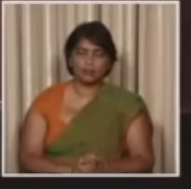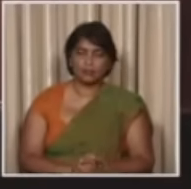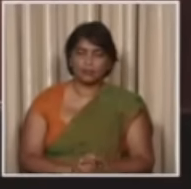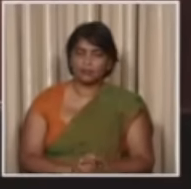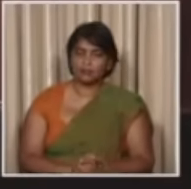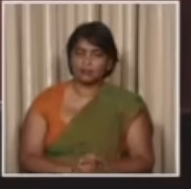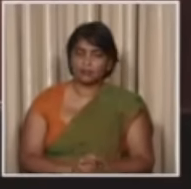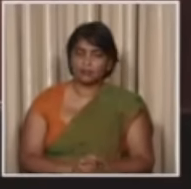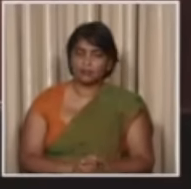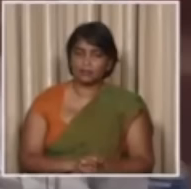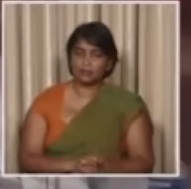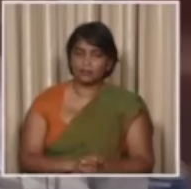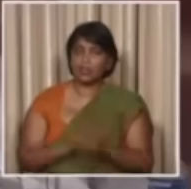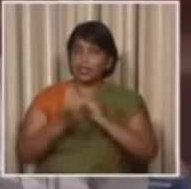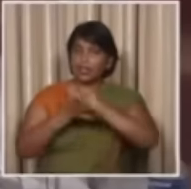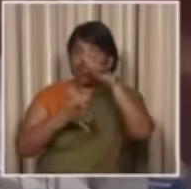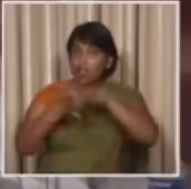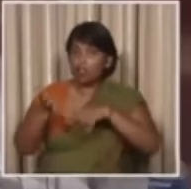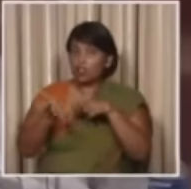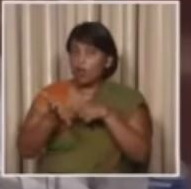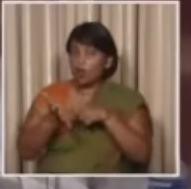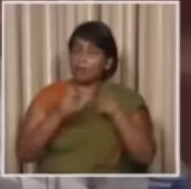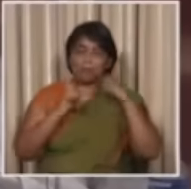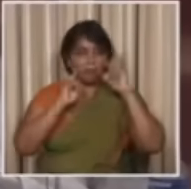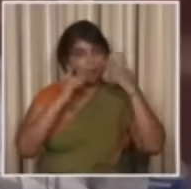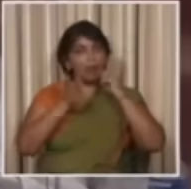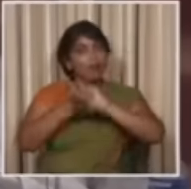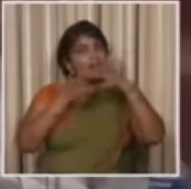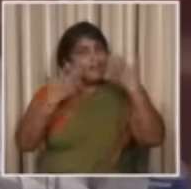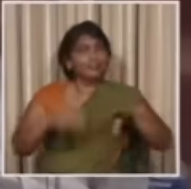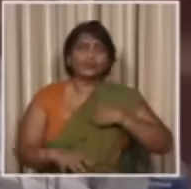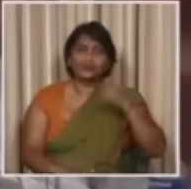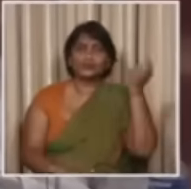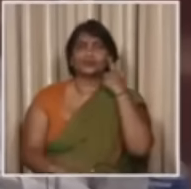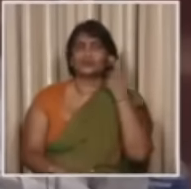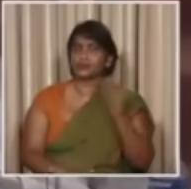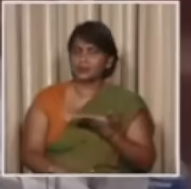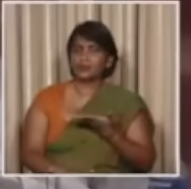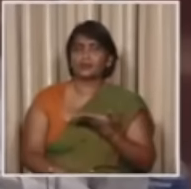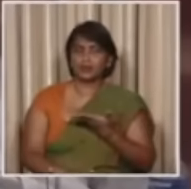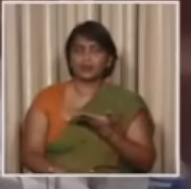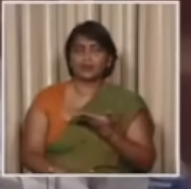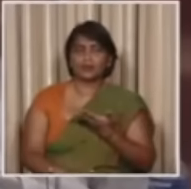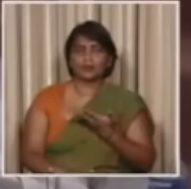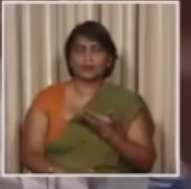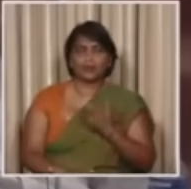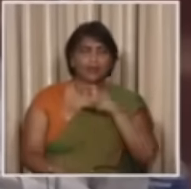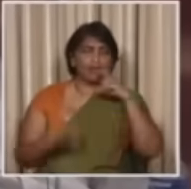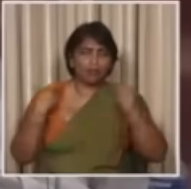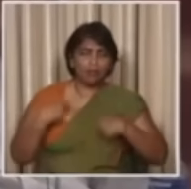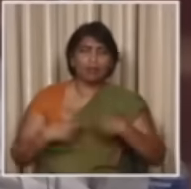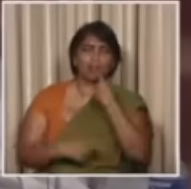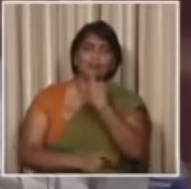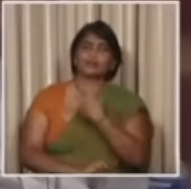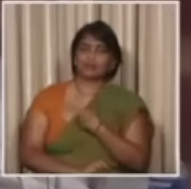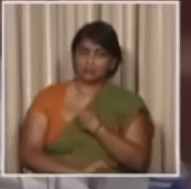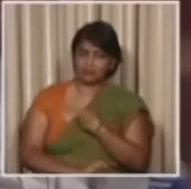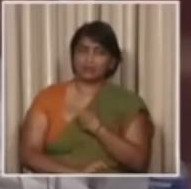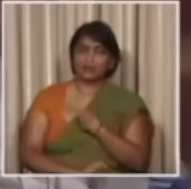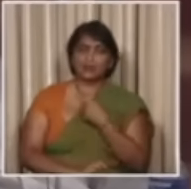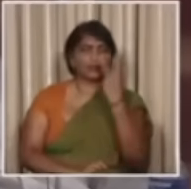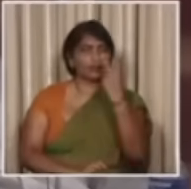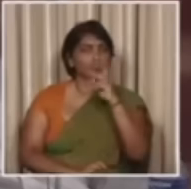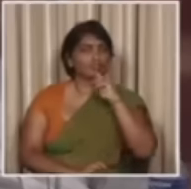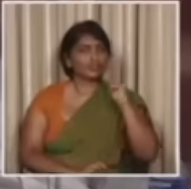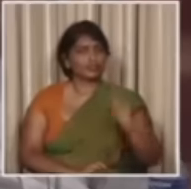කිරියලම තු. ලා අපි දන්නේ නැහැ. නමුත් තීන්දුව ලියලා තියෙන බව අපි දන්නවා. හොඳයි හරි. මොකද නීති මාර්ගයෙන් ඉන්නෝ. එයා අපිට කිව්වා two judges